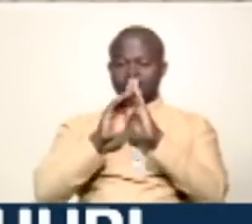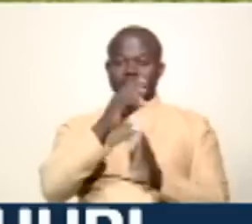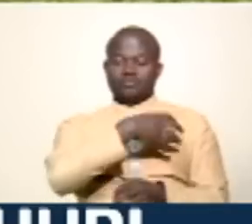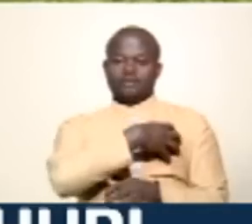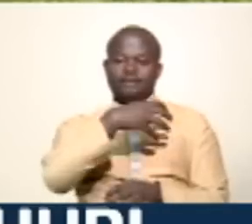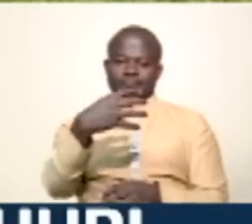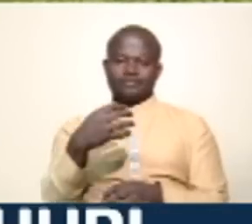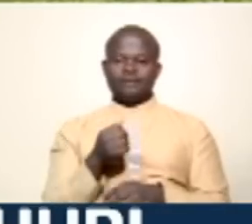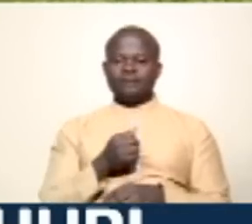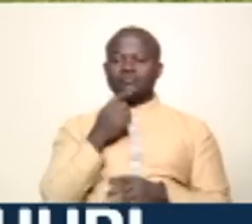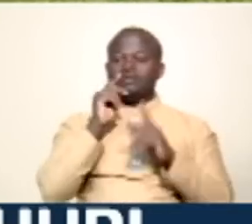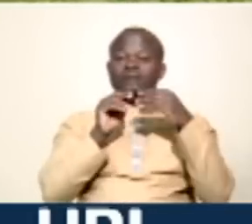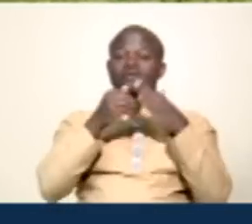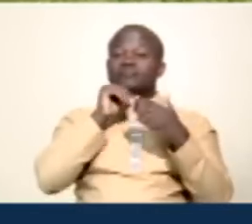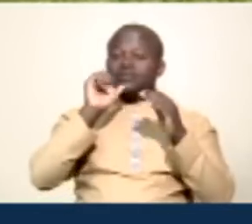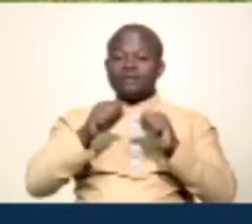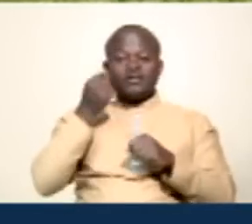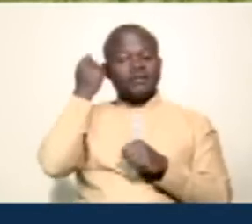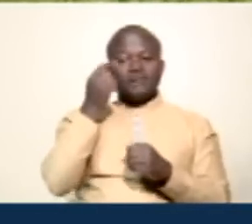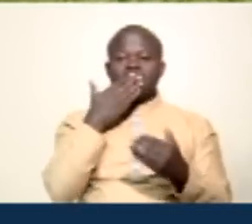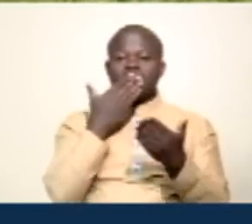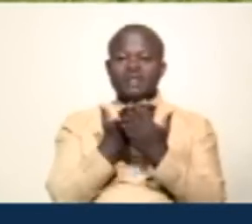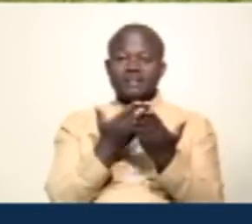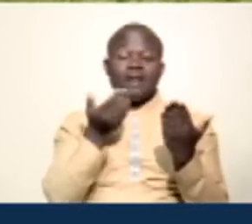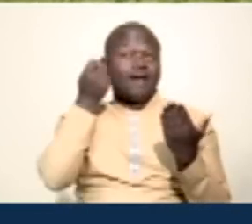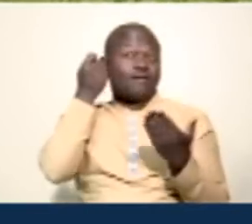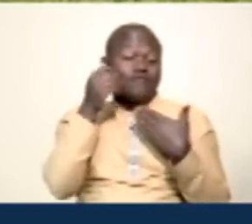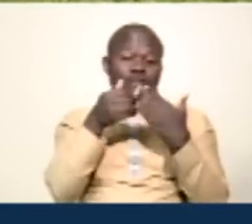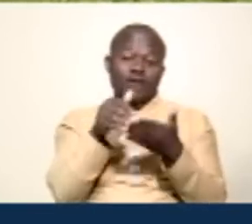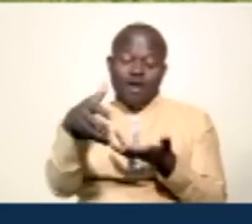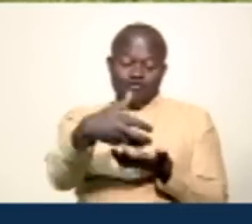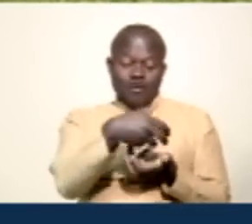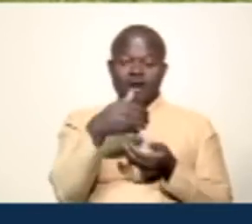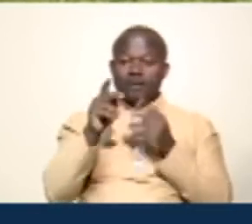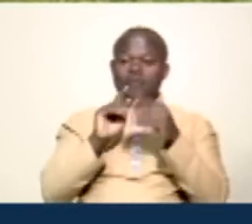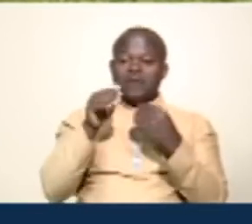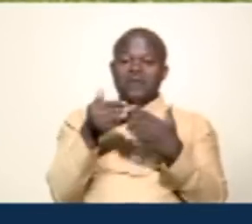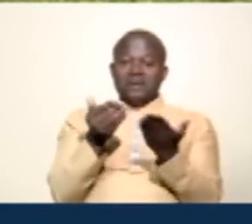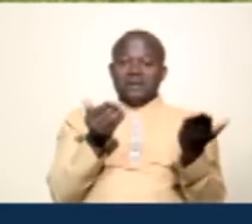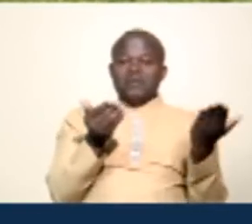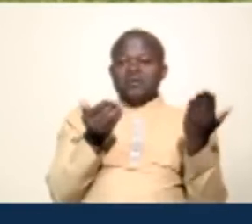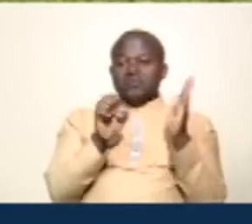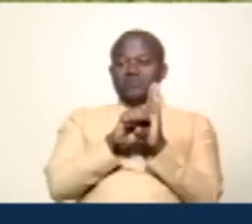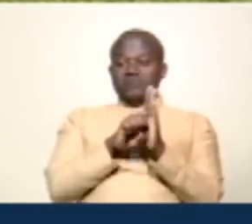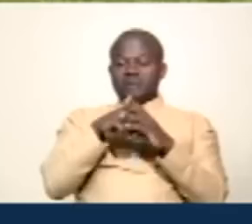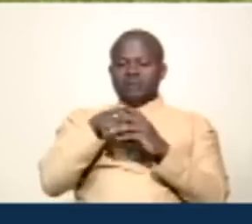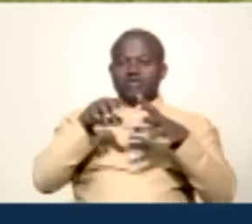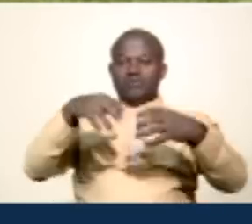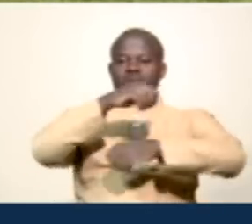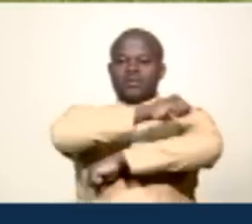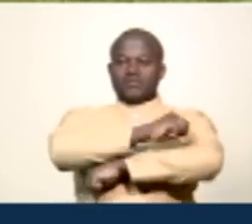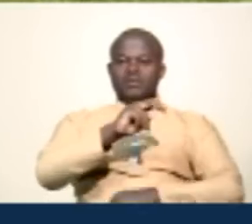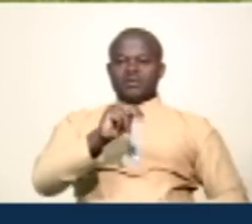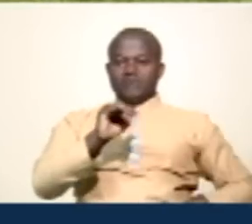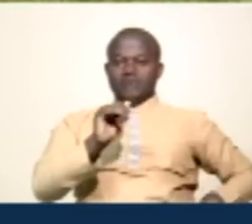ry'ubukungu hari abatarabashije kubyumva neza akumva ko ari uguhaha ku muturage aha tuvuge muri groupe scolaire ya